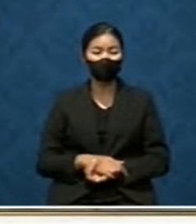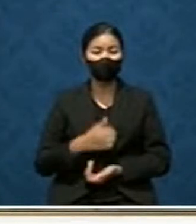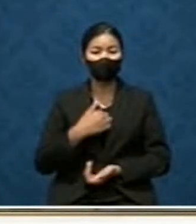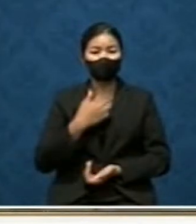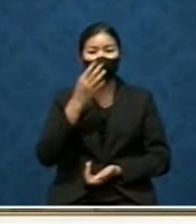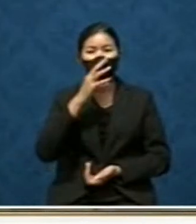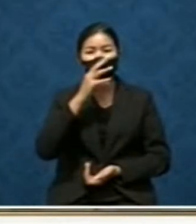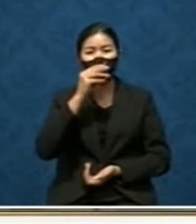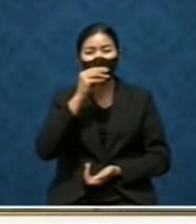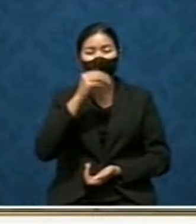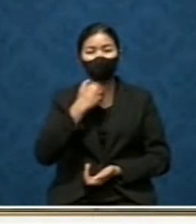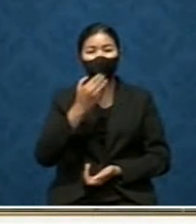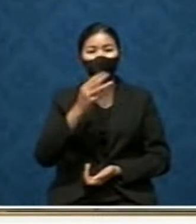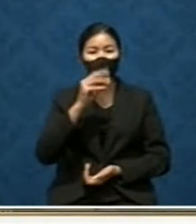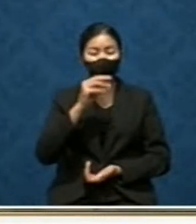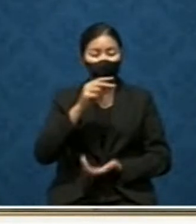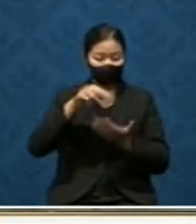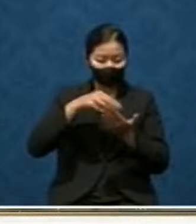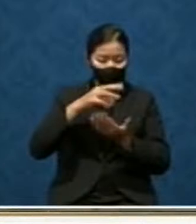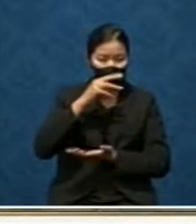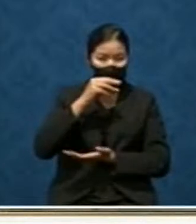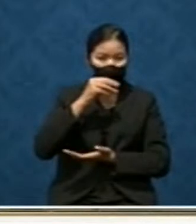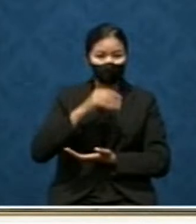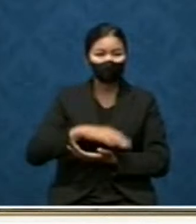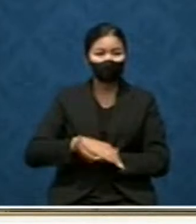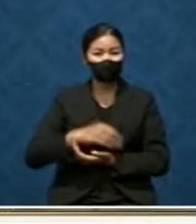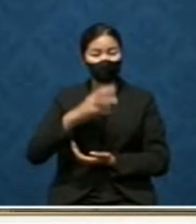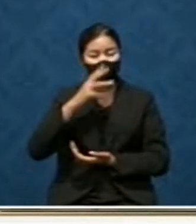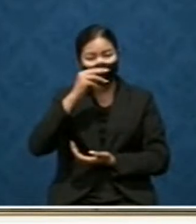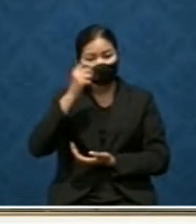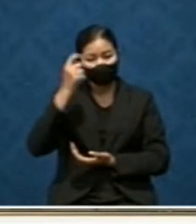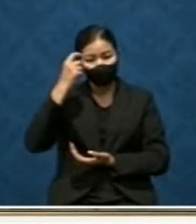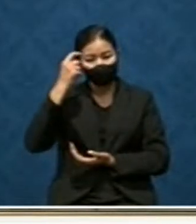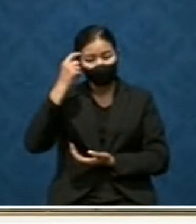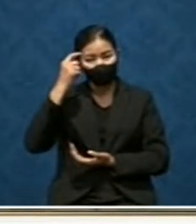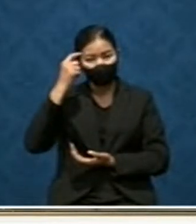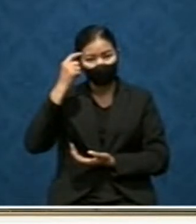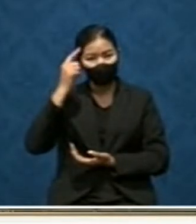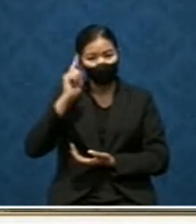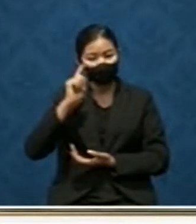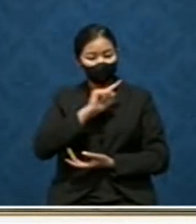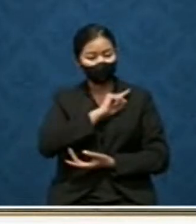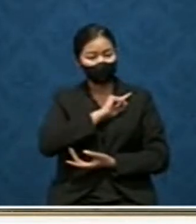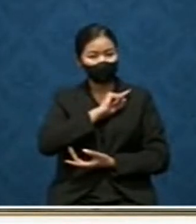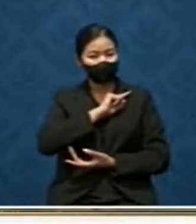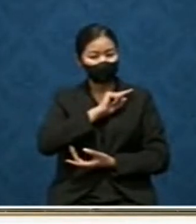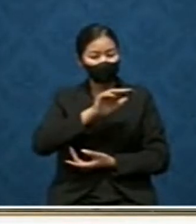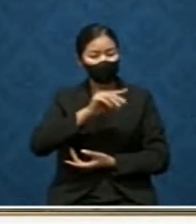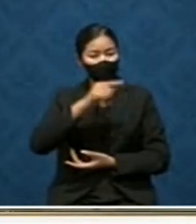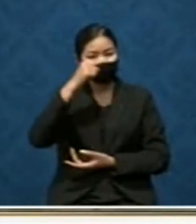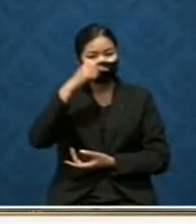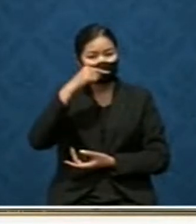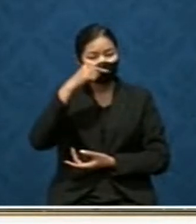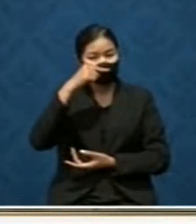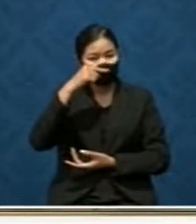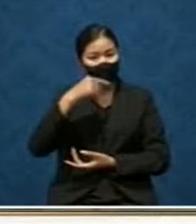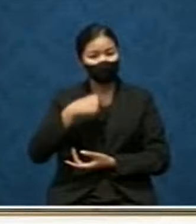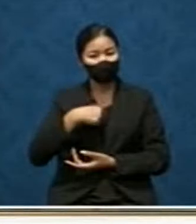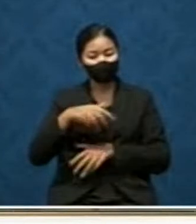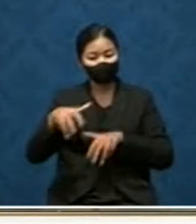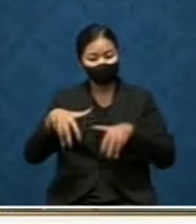โดยที่ไม่ได้คิดถึงความรบผดชอบต่ประเชศชาิแลประชาชน